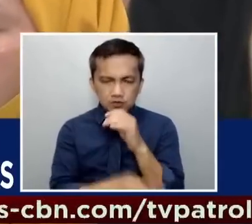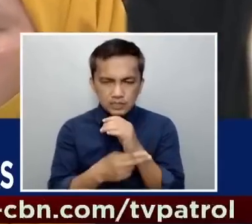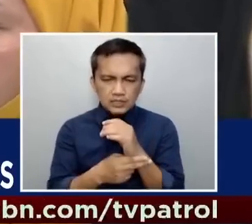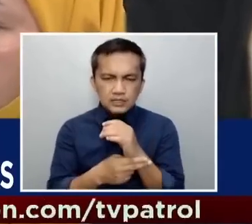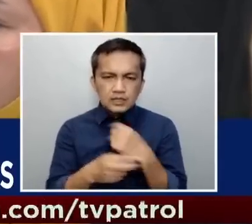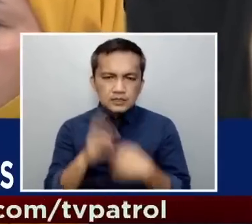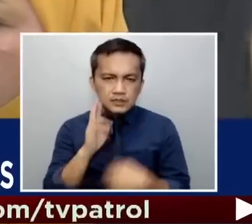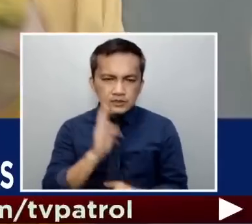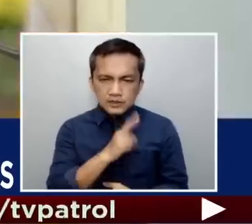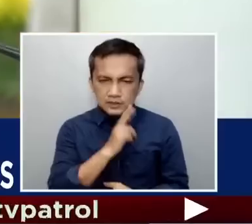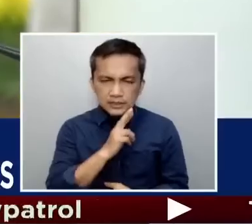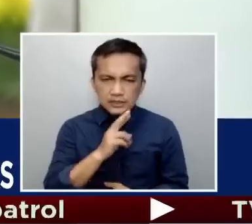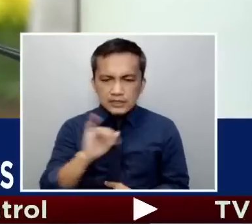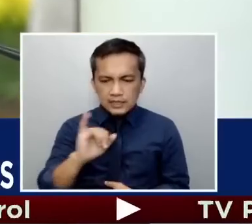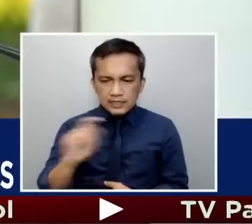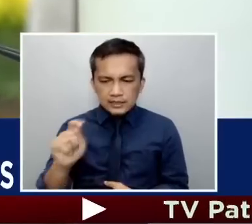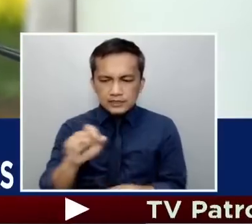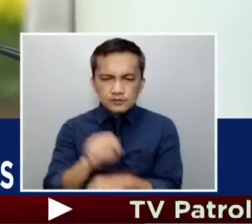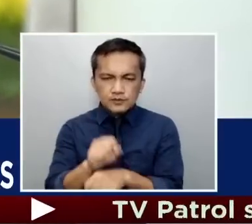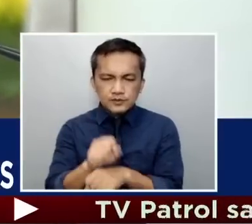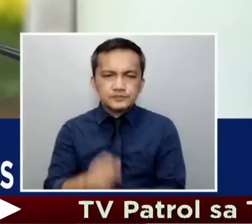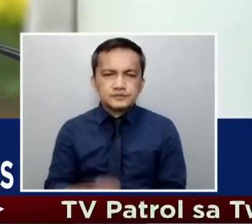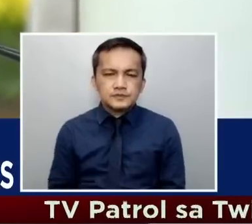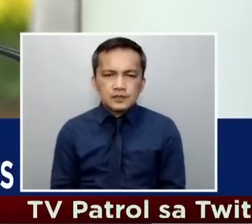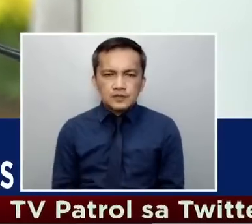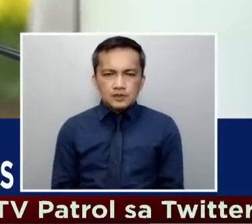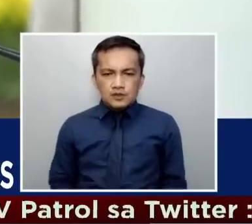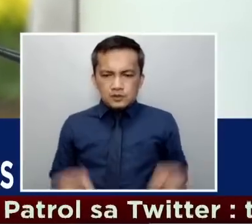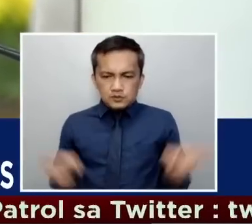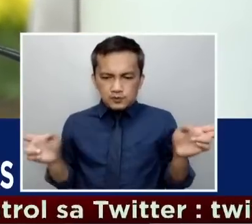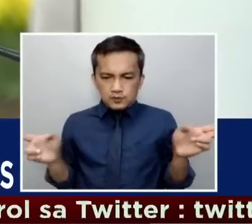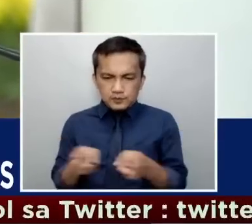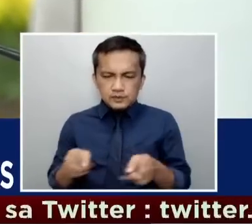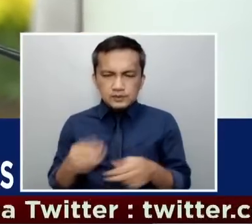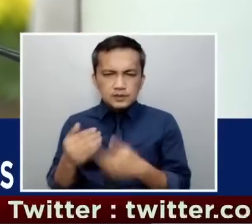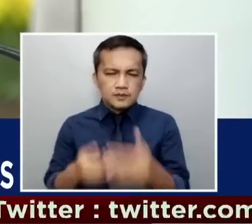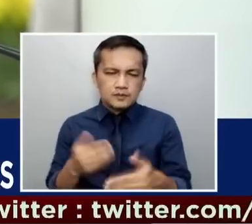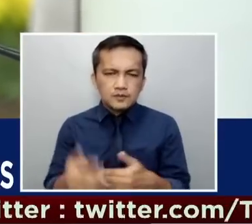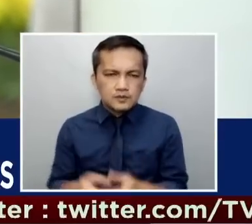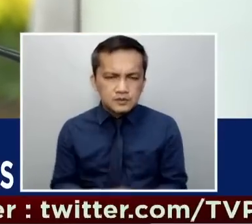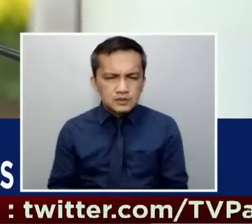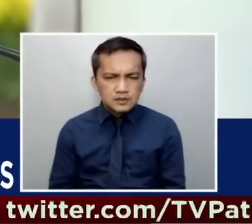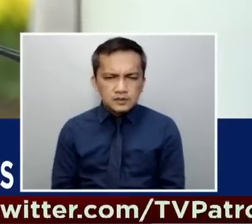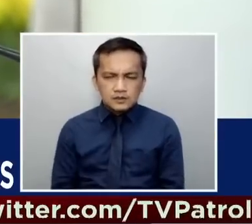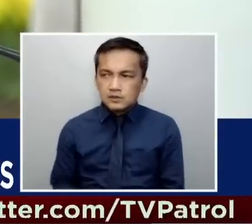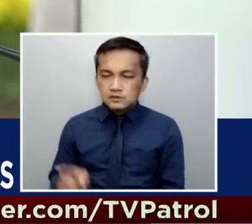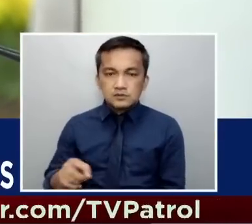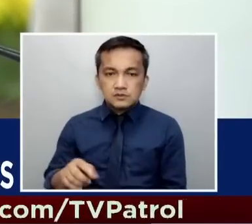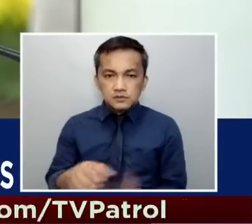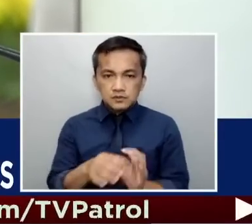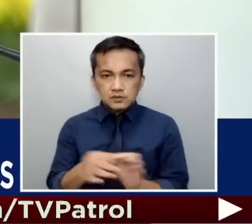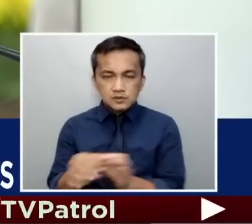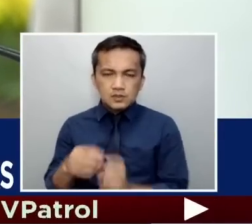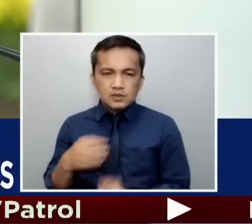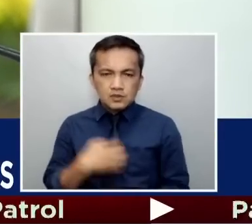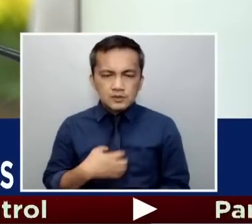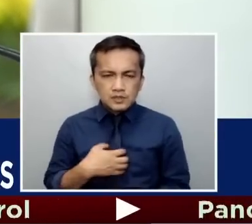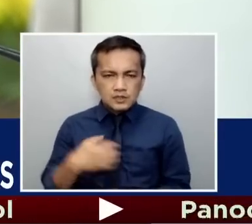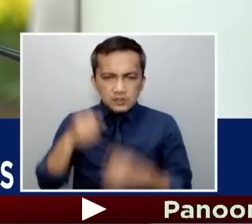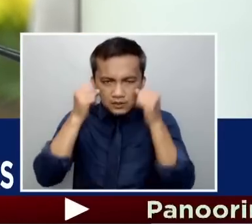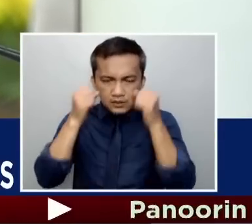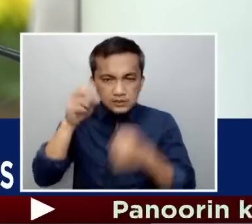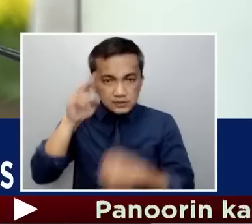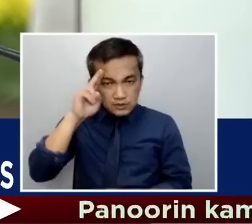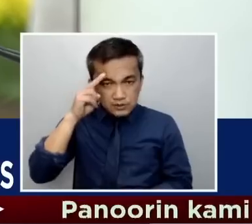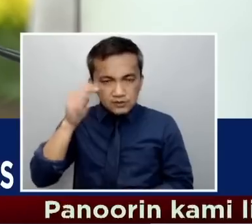workers. We will streamline the process kasi isa yun sa mga complaints ng Saudi government,